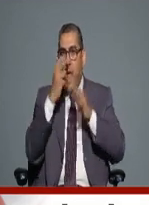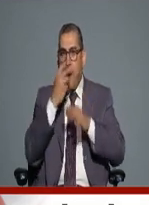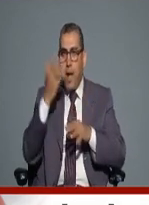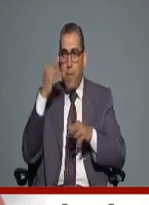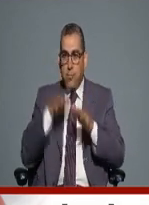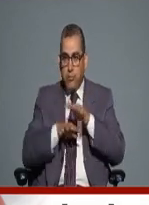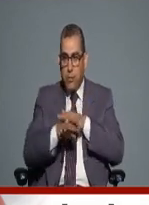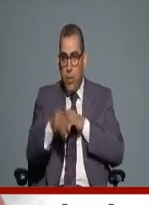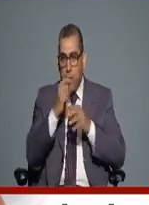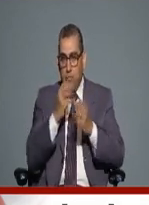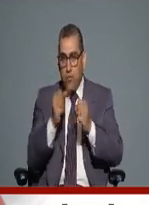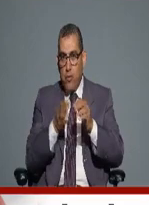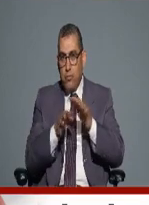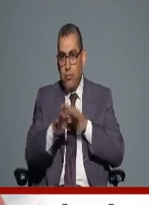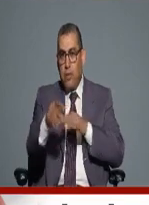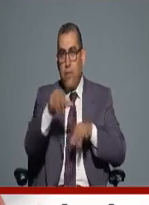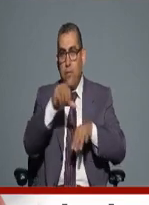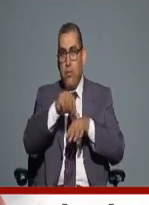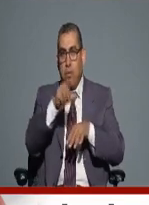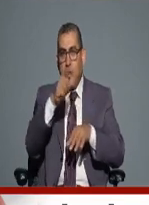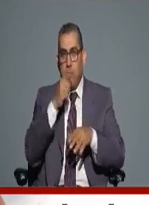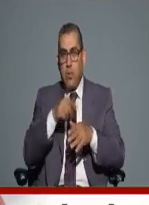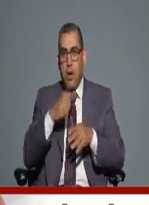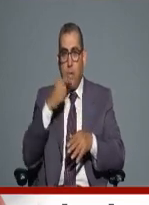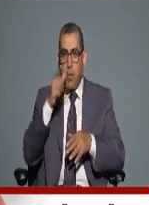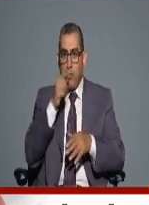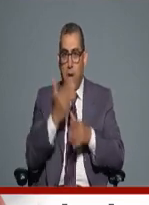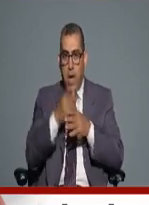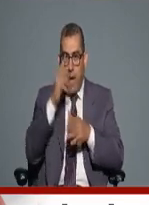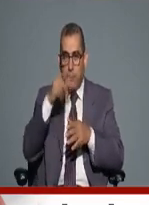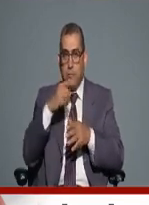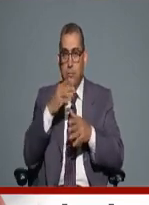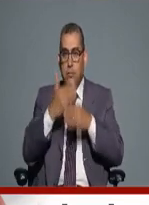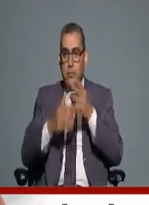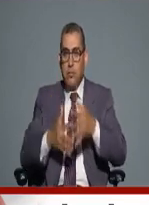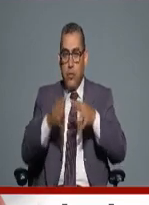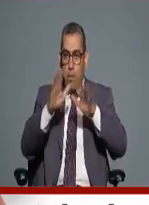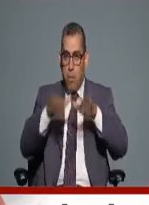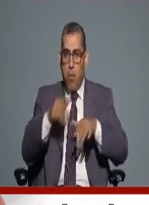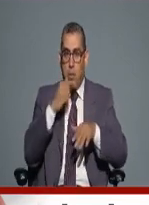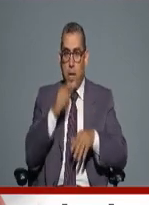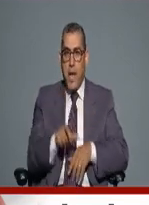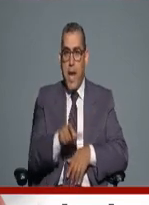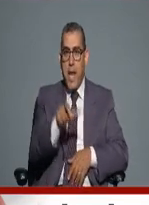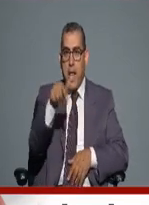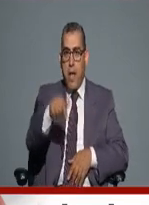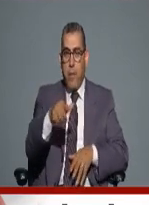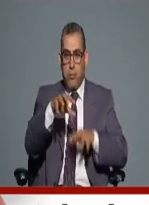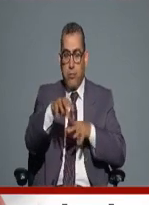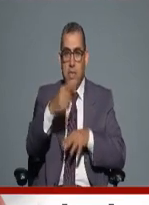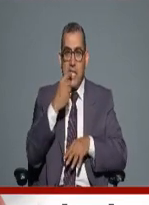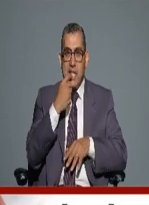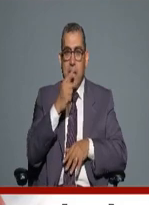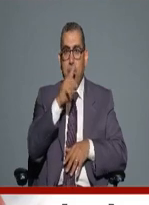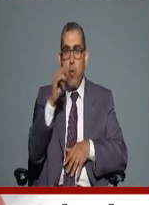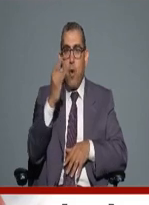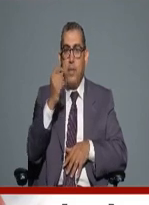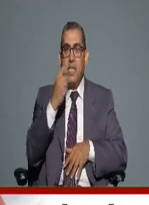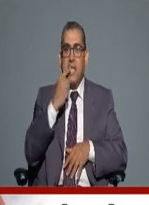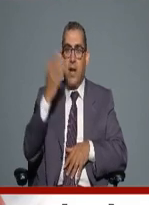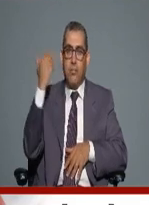أقدم منظومات المياه في العالم. ولما بقول كده بتكلم على منشآت موجودة على نهر النيل عمرها أكثر من 150